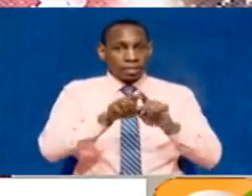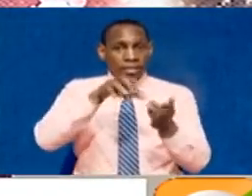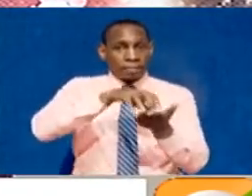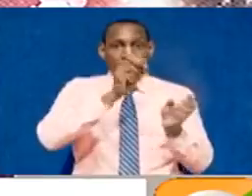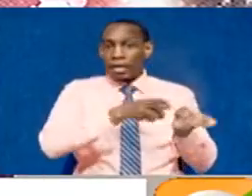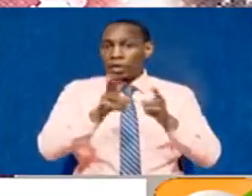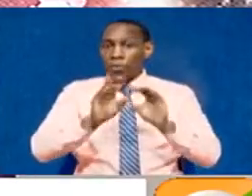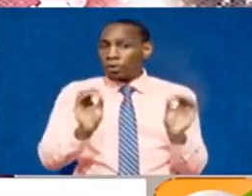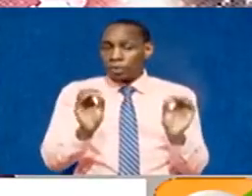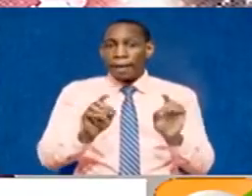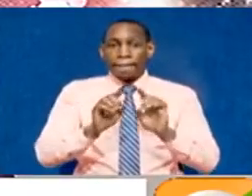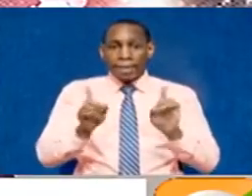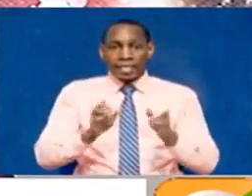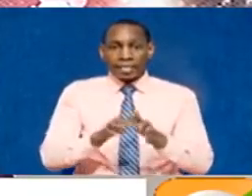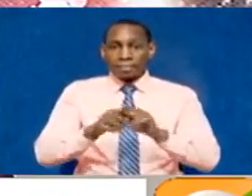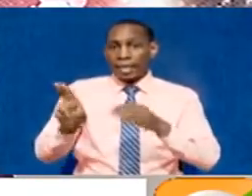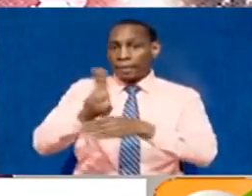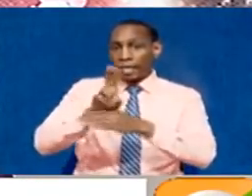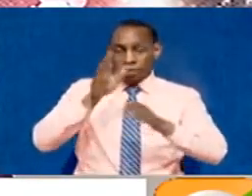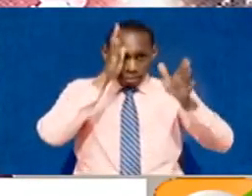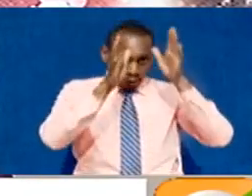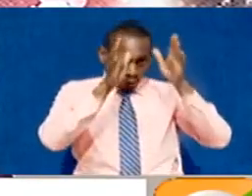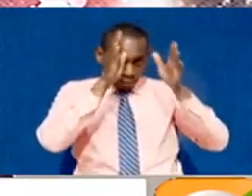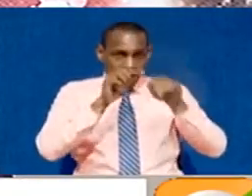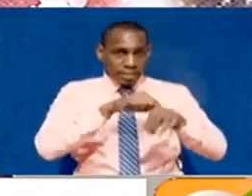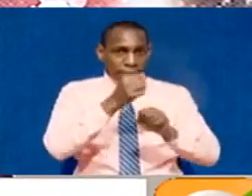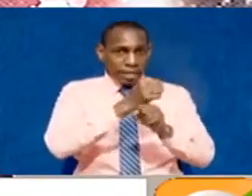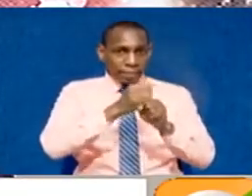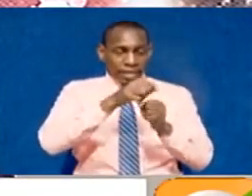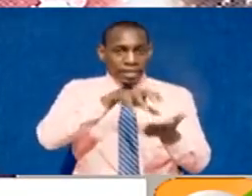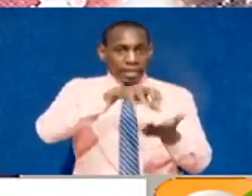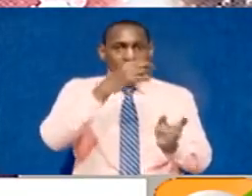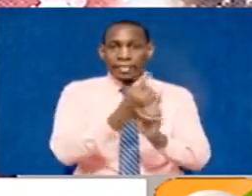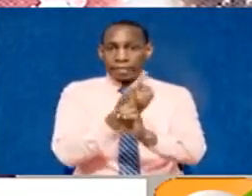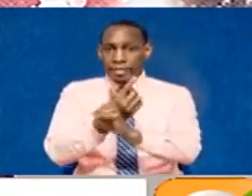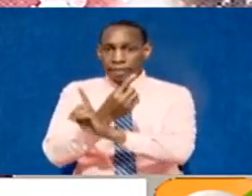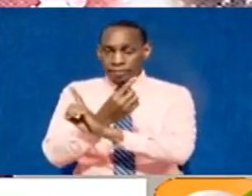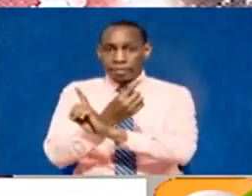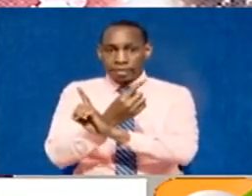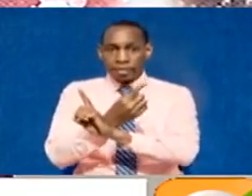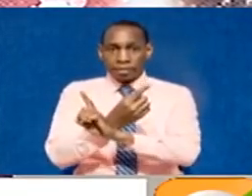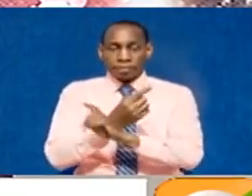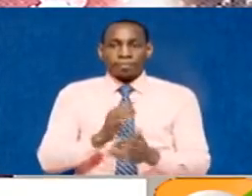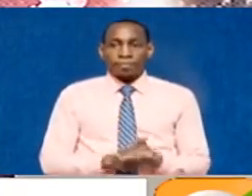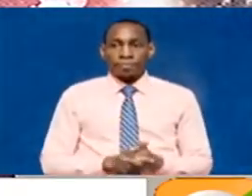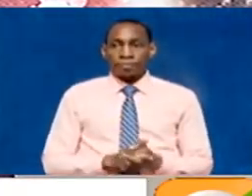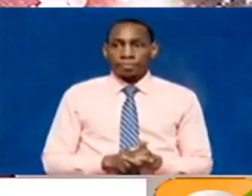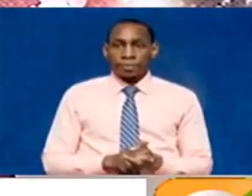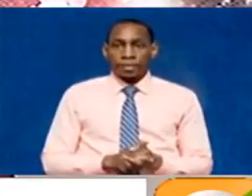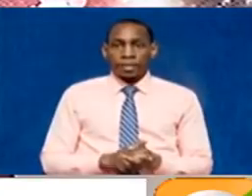hizo si za kawaida tu, bali yeye hutumia ubunifu wake kutengeneza umbo tofauti na mapambo ya